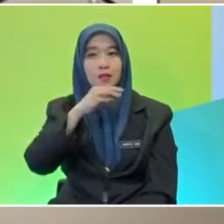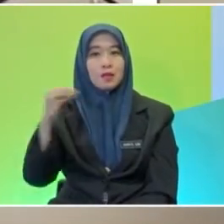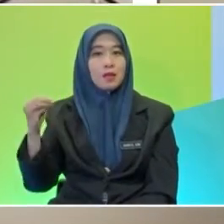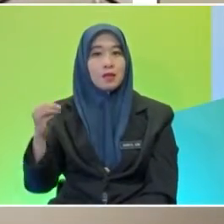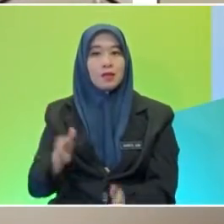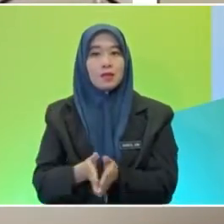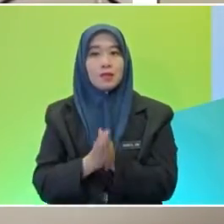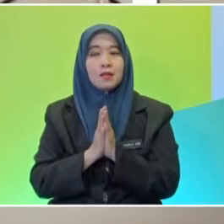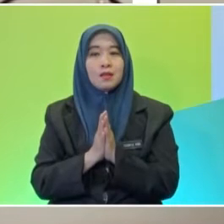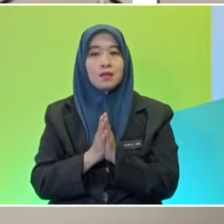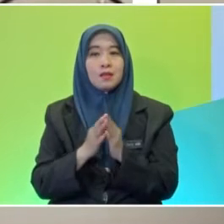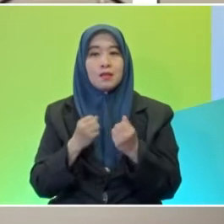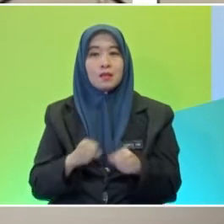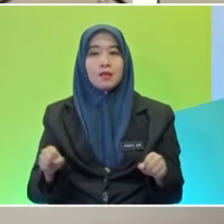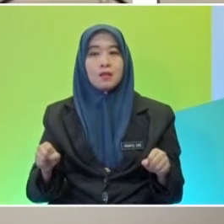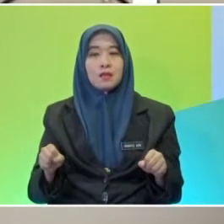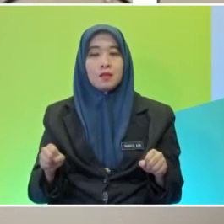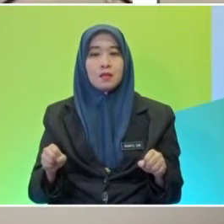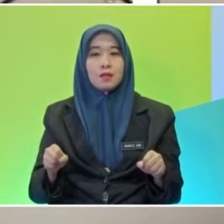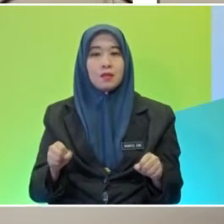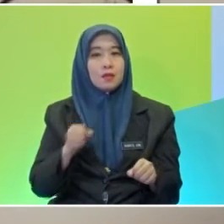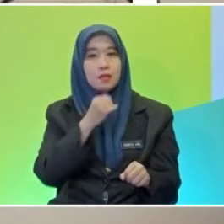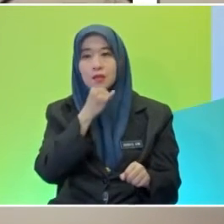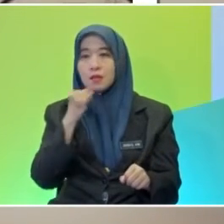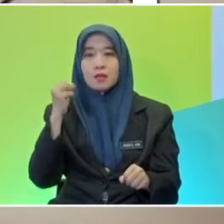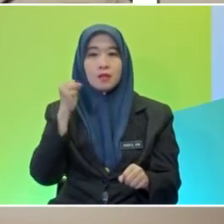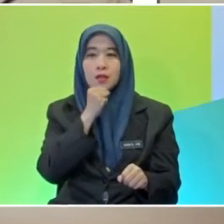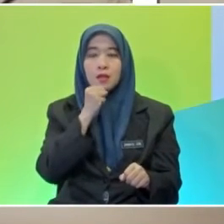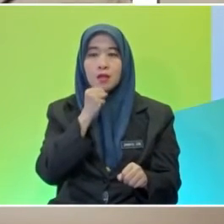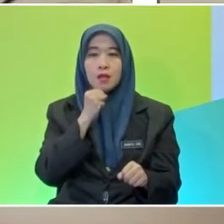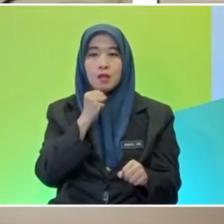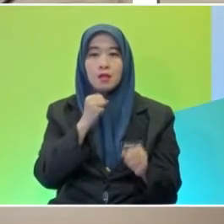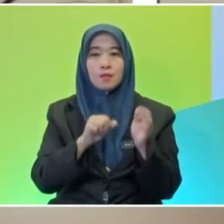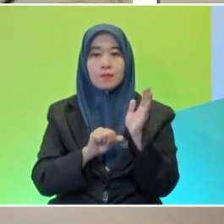sejahtera syair bahasa Melayu asas perpaduan